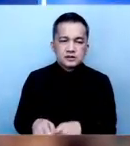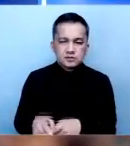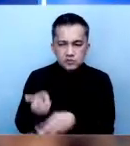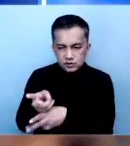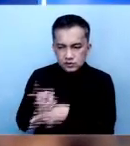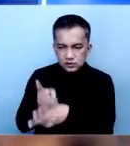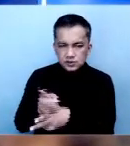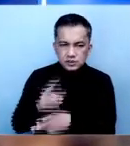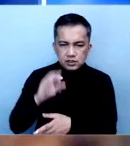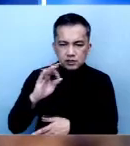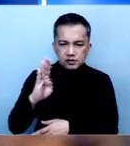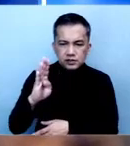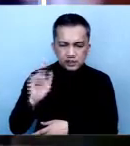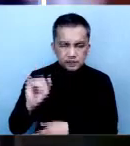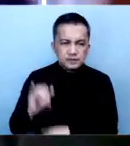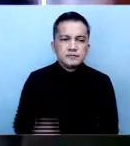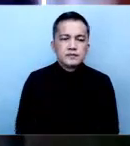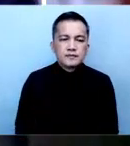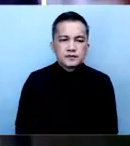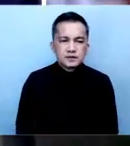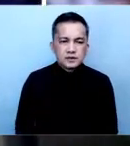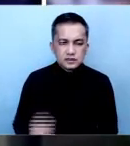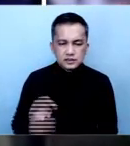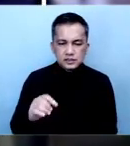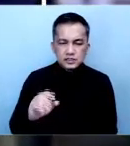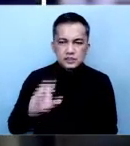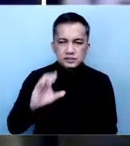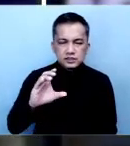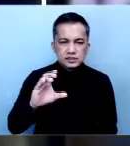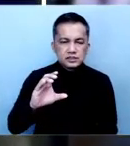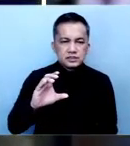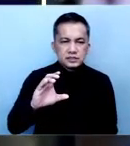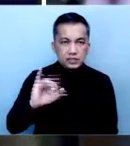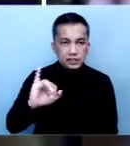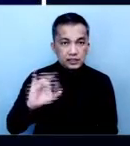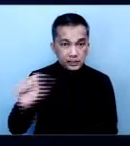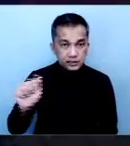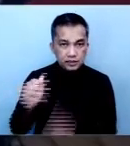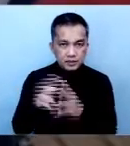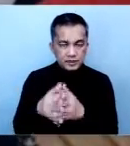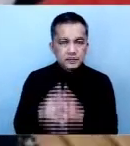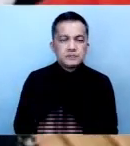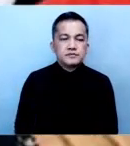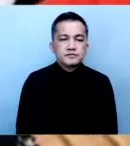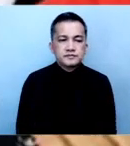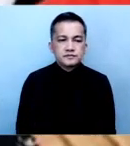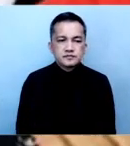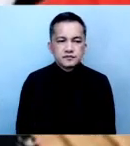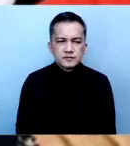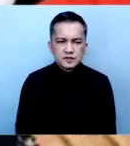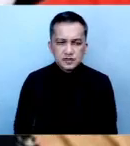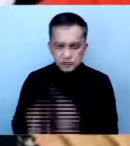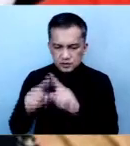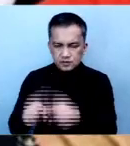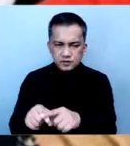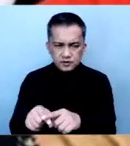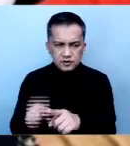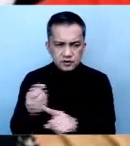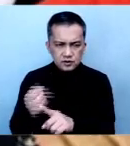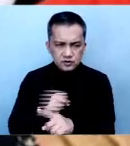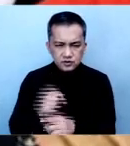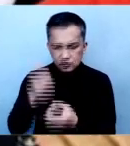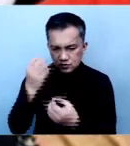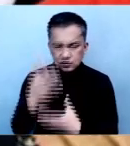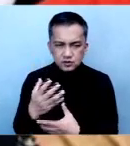Investigation o fbi at Central intelligence agency o CIA ng America ang reliable sources dumating sa akin ang